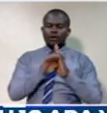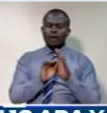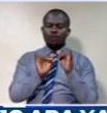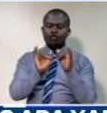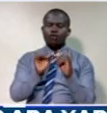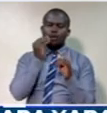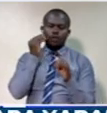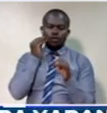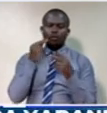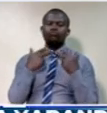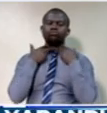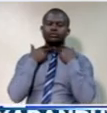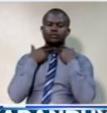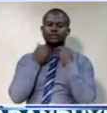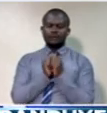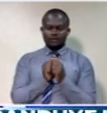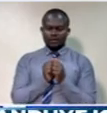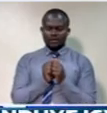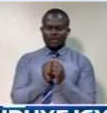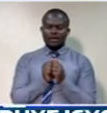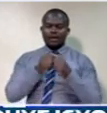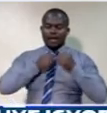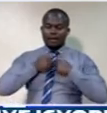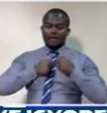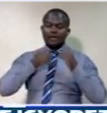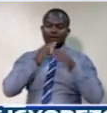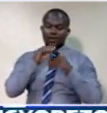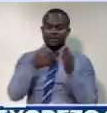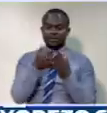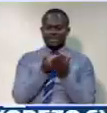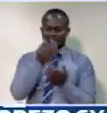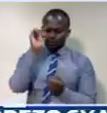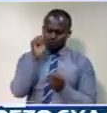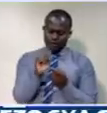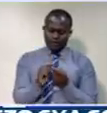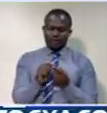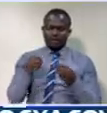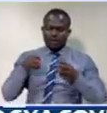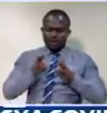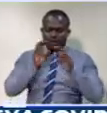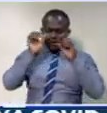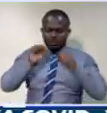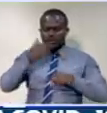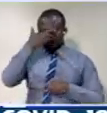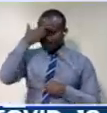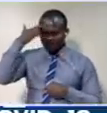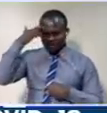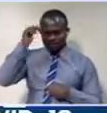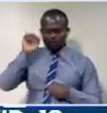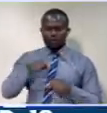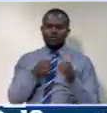rugo lockdown. Abanyarwanda bose barasabwa kugabanya ku buryo bushoboka impamvu zituma